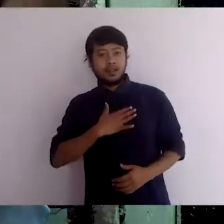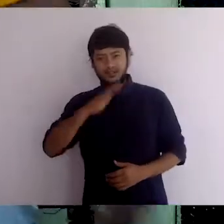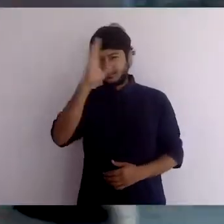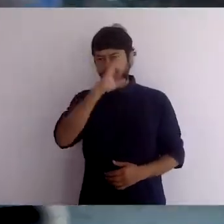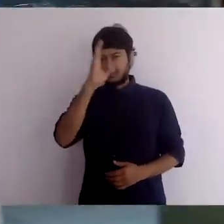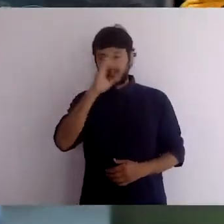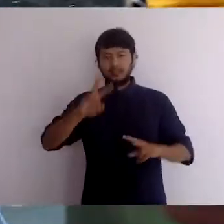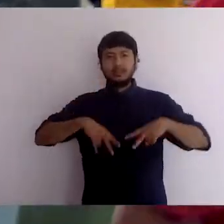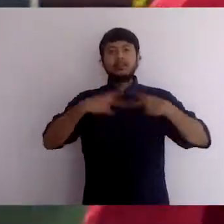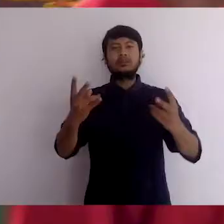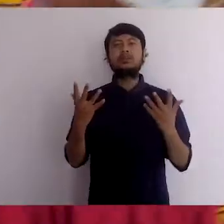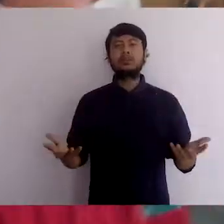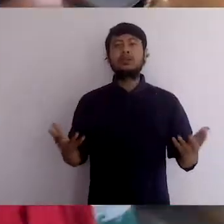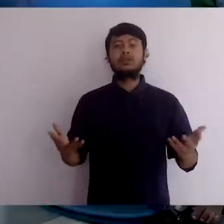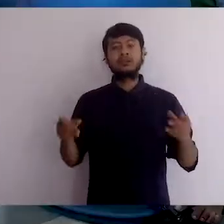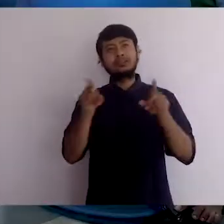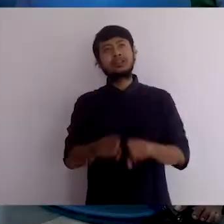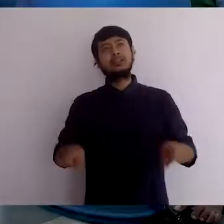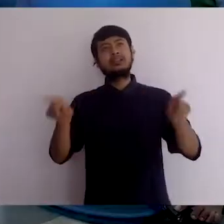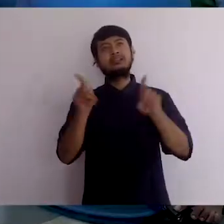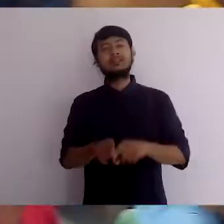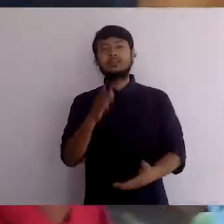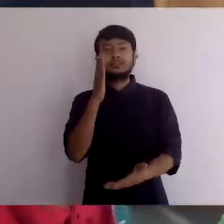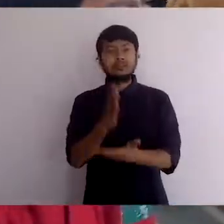सवाल है जिंदगी पर क्या है इसका जवाब,